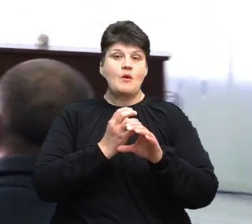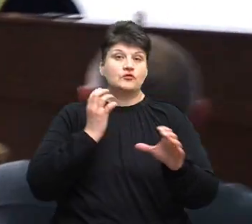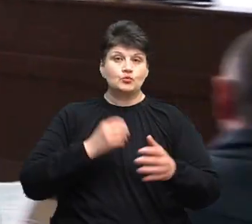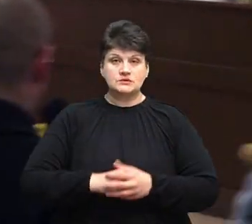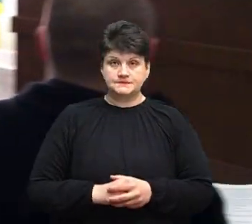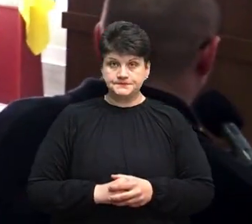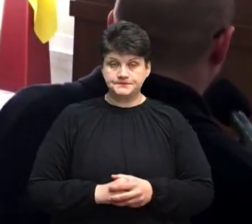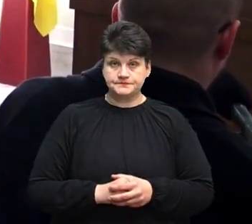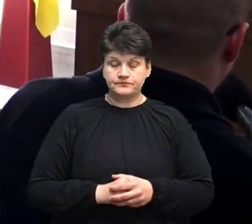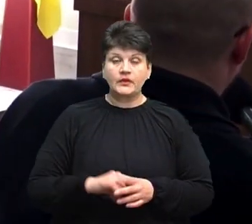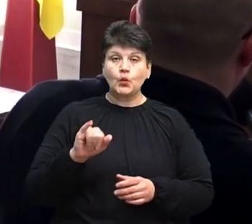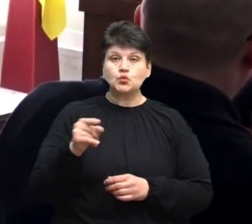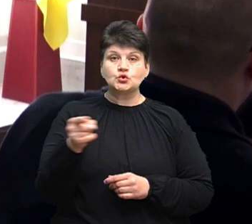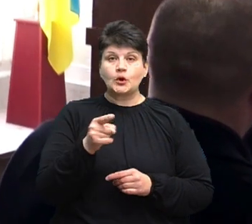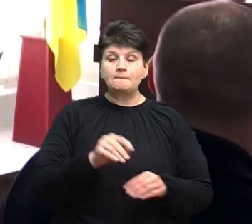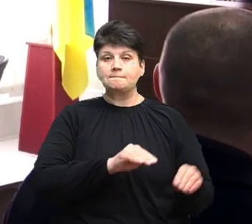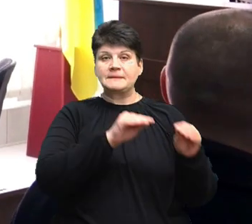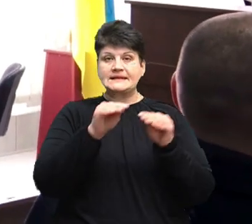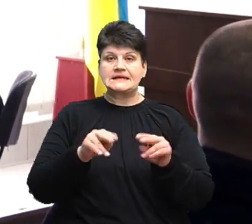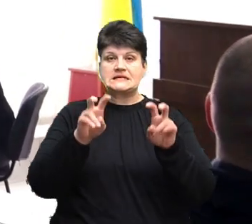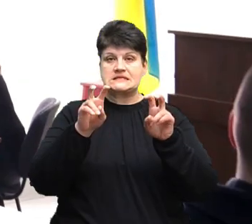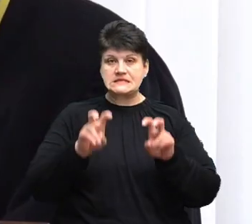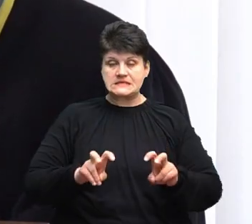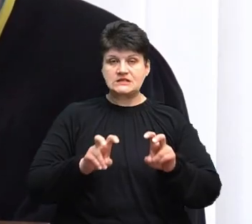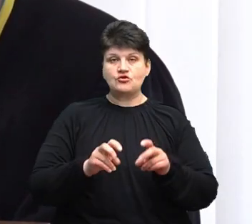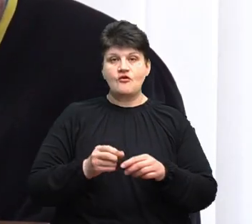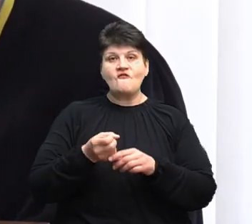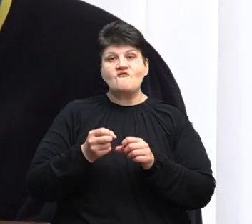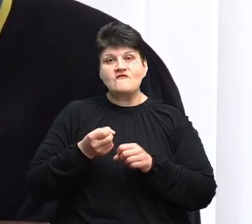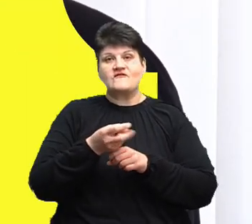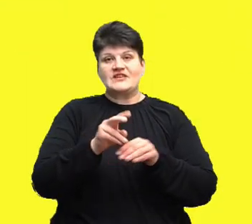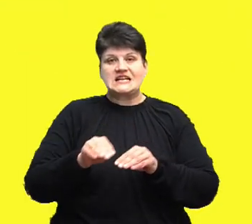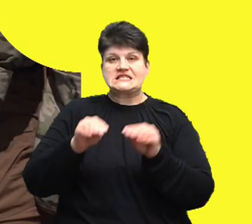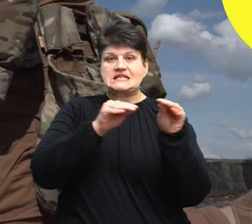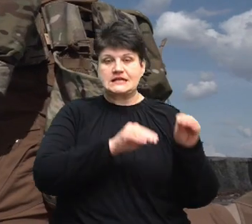У Тернополі перенесли засідання щодо виселення з собору. Яка причина?